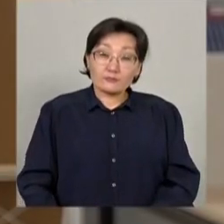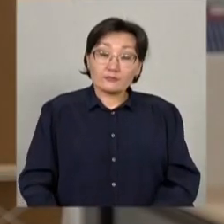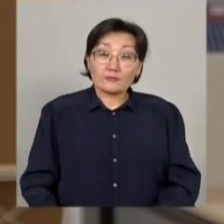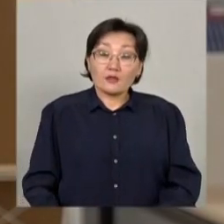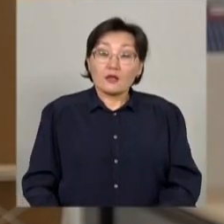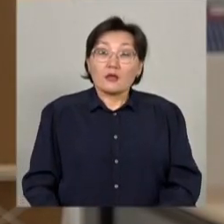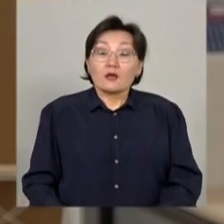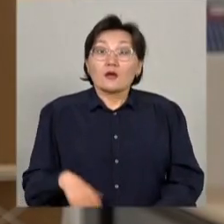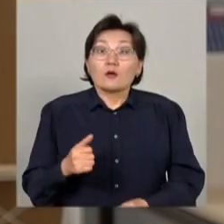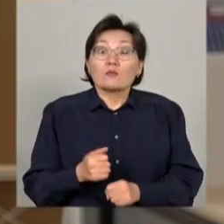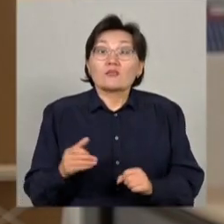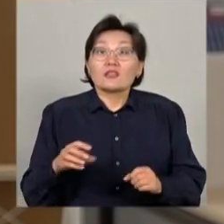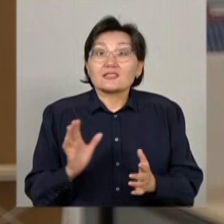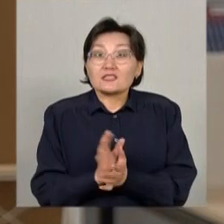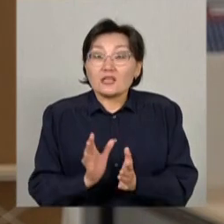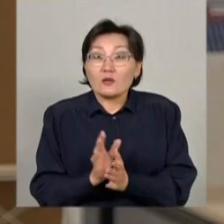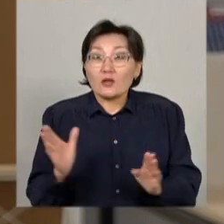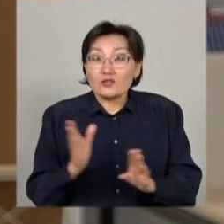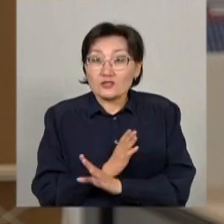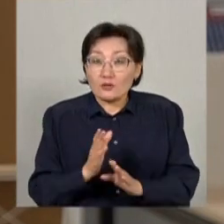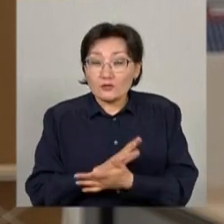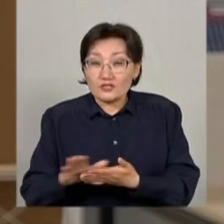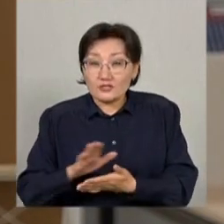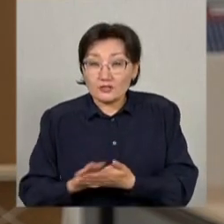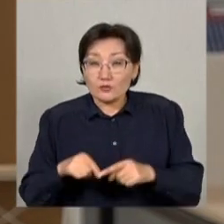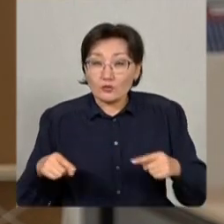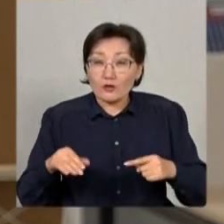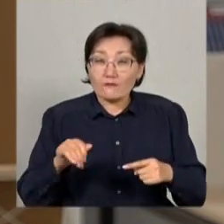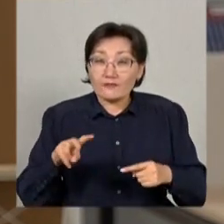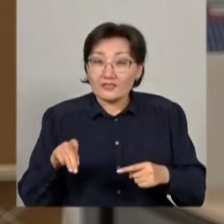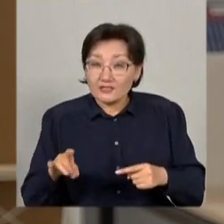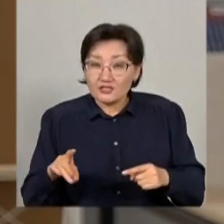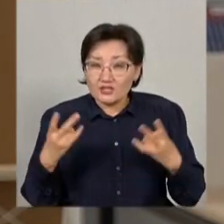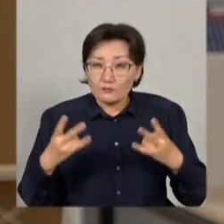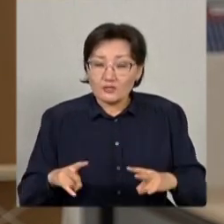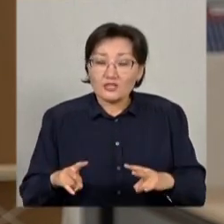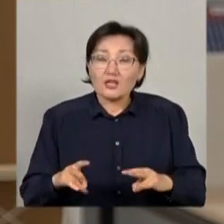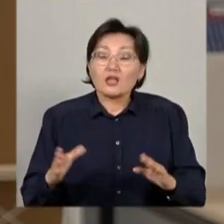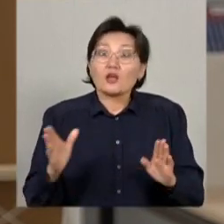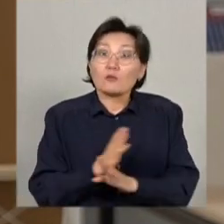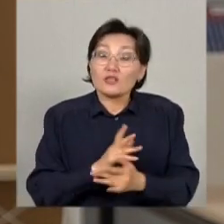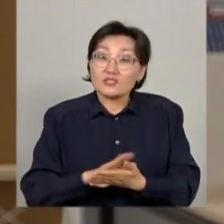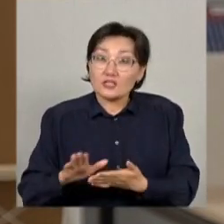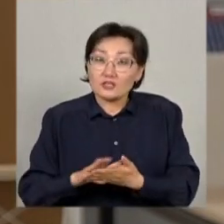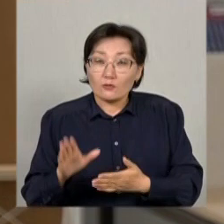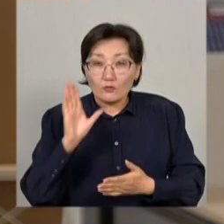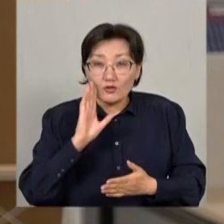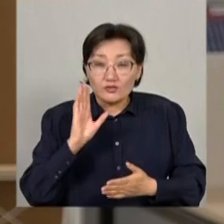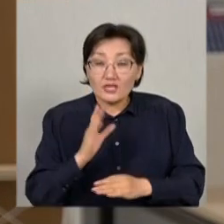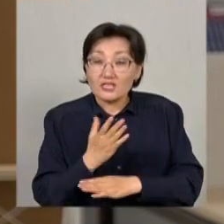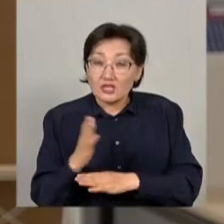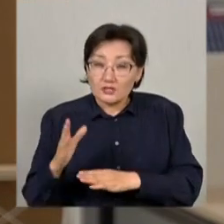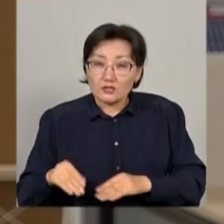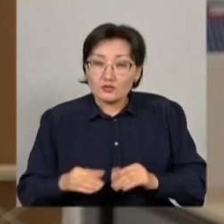Лас ауаны сыртқа шығару үшін биік қондырғылармен түрлі фильтр орнатудың қажеті жоқ. Ауаны тазартудың жалғыз жолы жасыл желекті көптеп